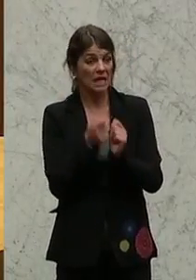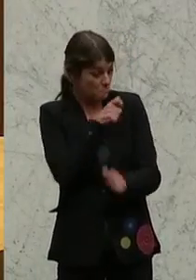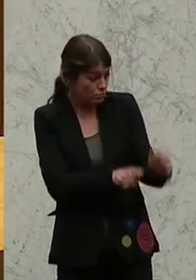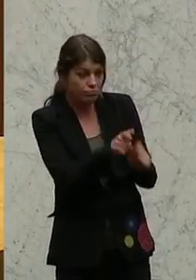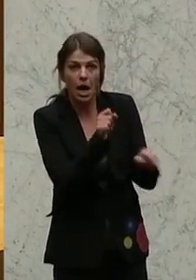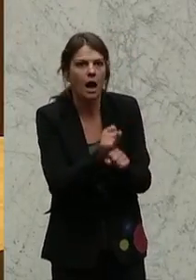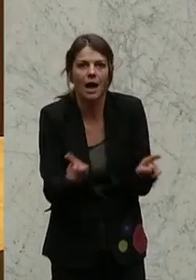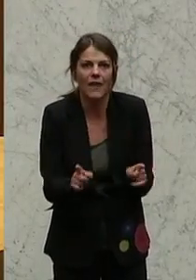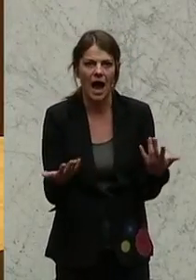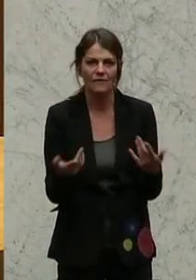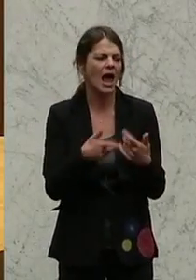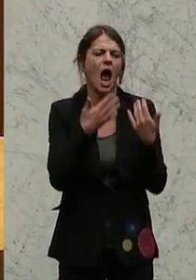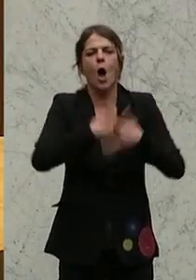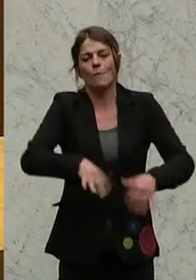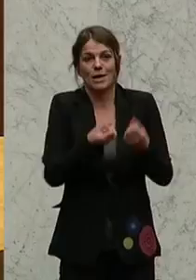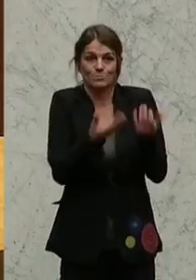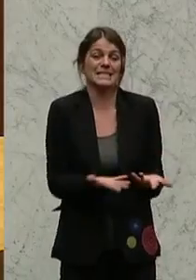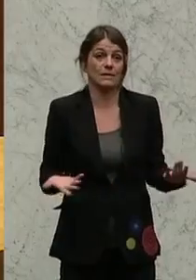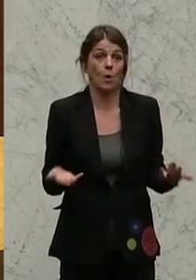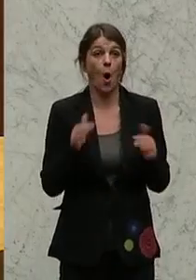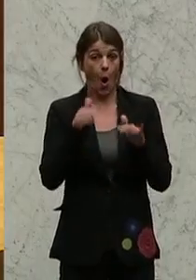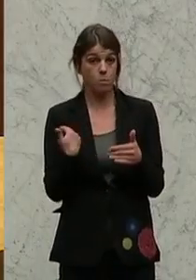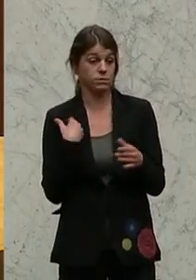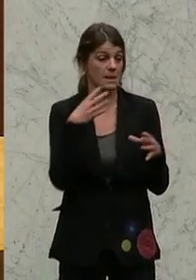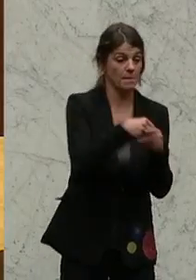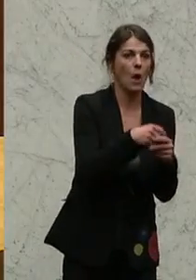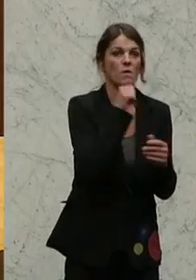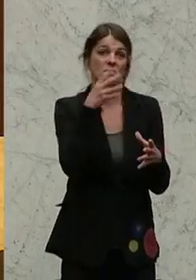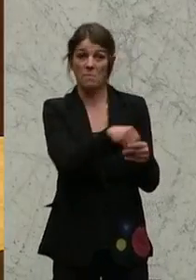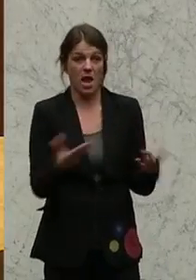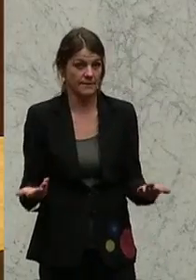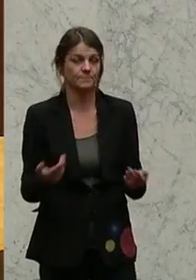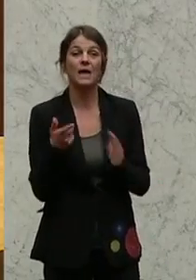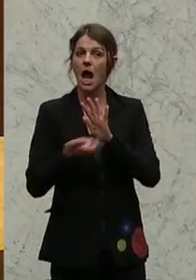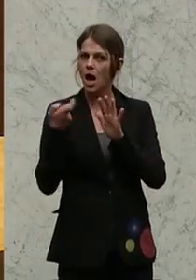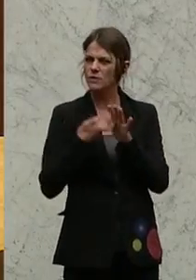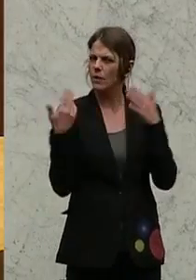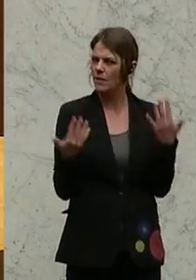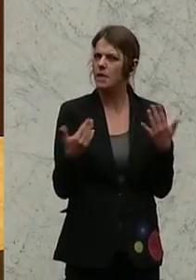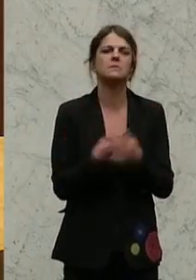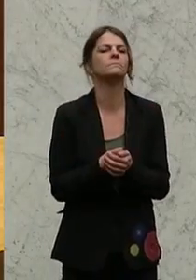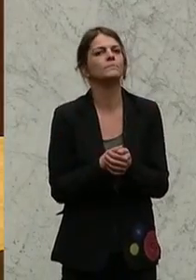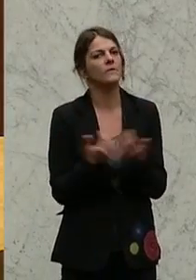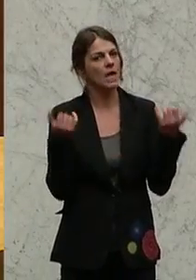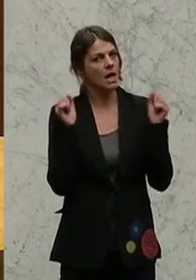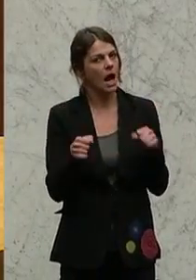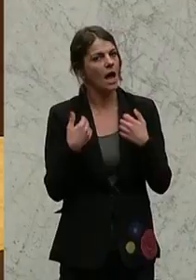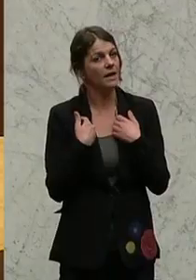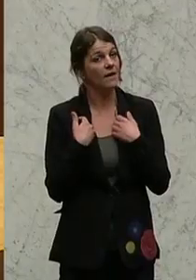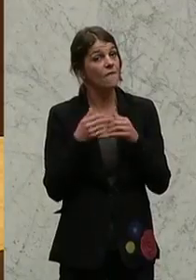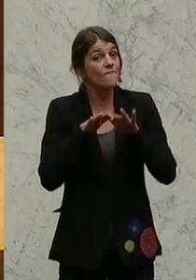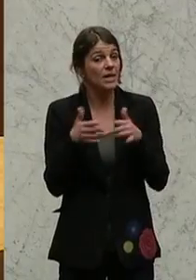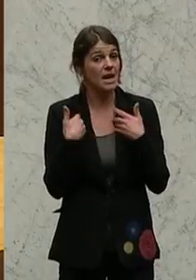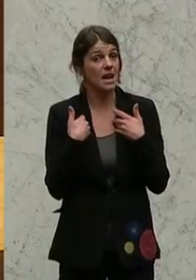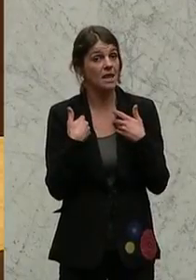verhindern können, weil sie passieren einfach mit oder auch ohne uns. Die Herausforderung wird eher sein, wie können wir möglichst viele